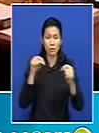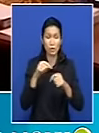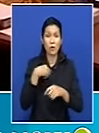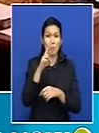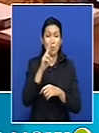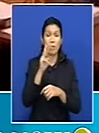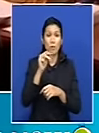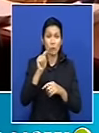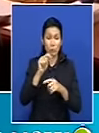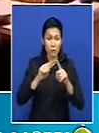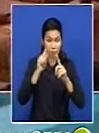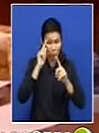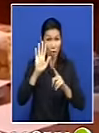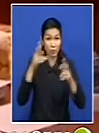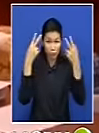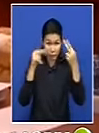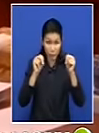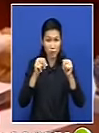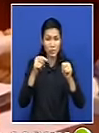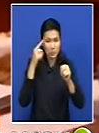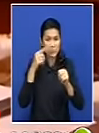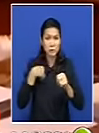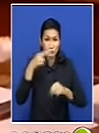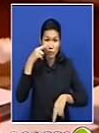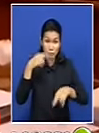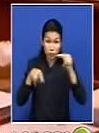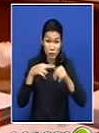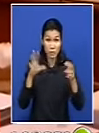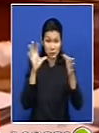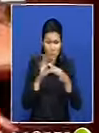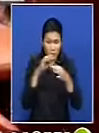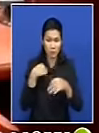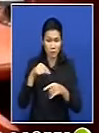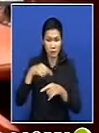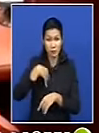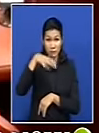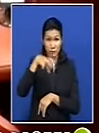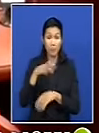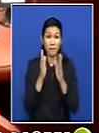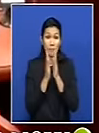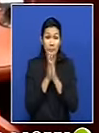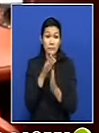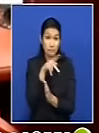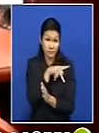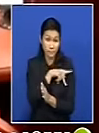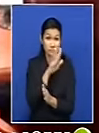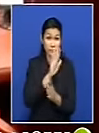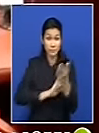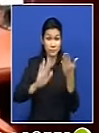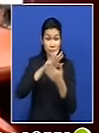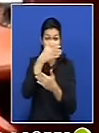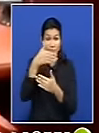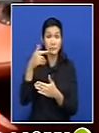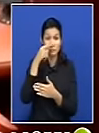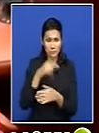ตรีประจำสำนักนายกรัฐมนตรีซึ่งกำกับงานด้านสำนักงานพระพุทธศาสนาแห่งชาตินะครับขอให้คณะ